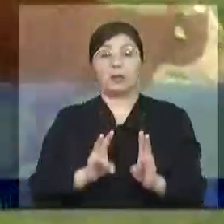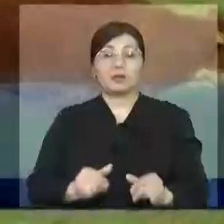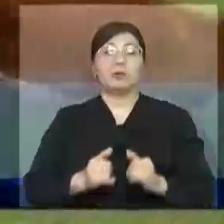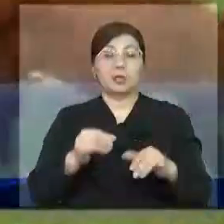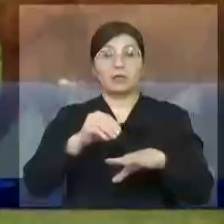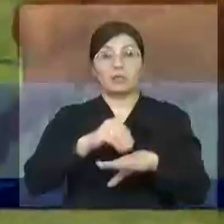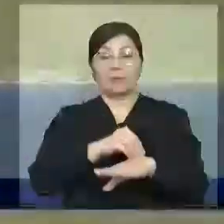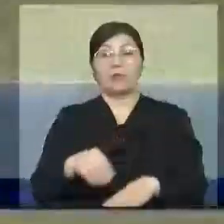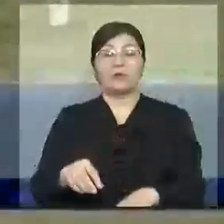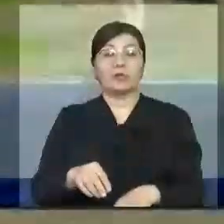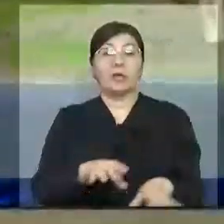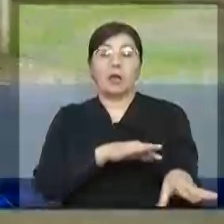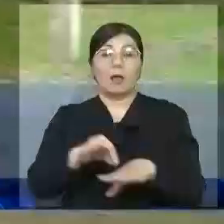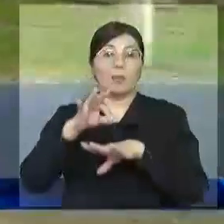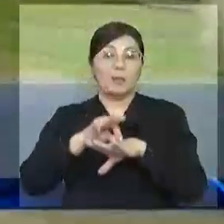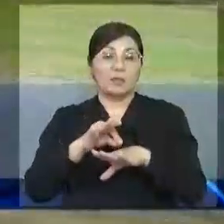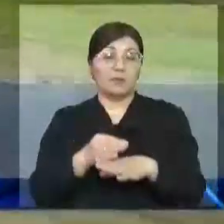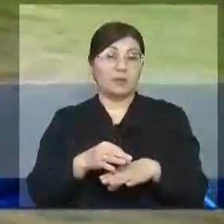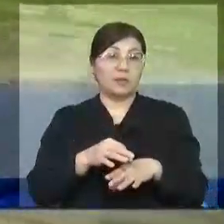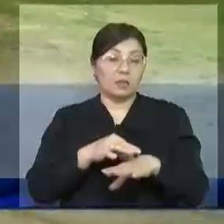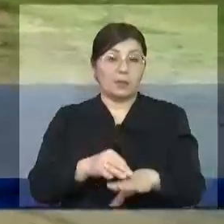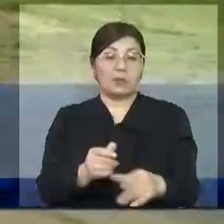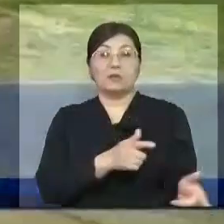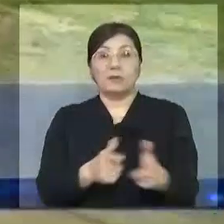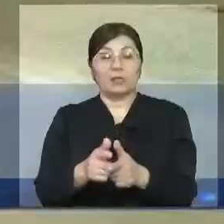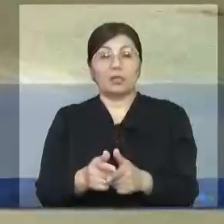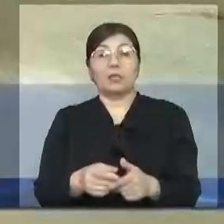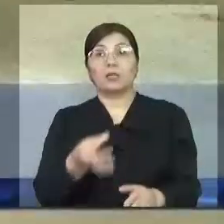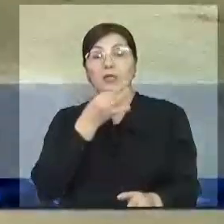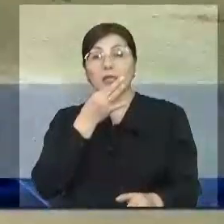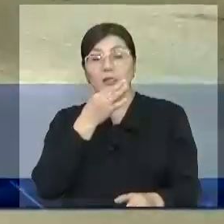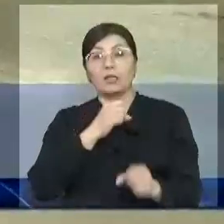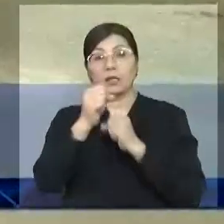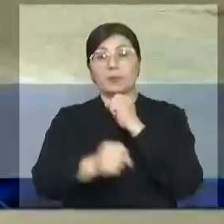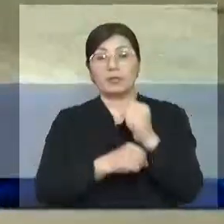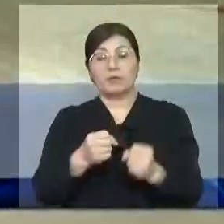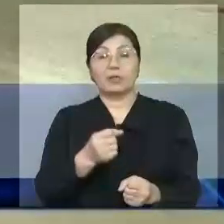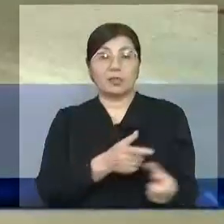акимат предпринял все необходимые меры. В частности, были заготовлены инертные материалы и организованы 2